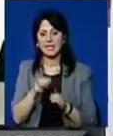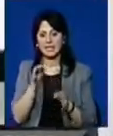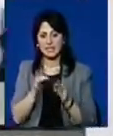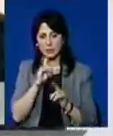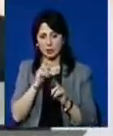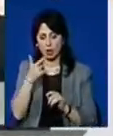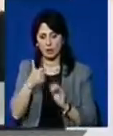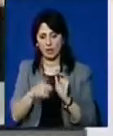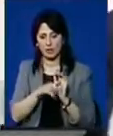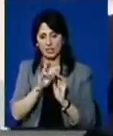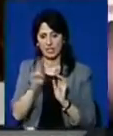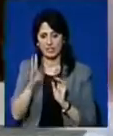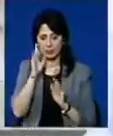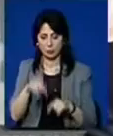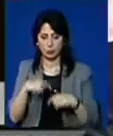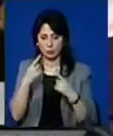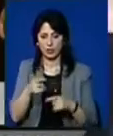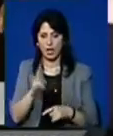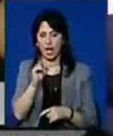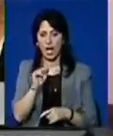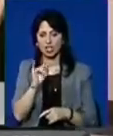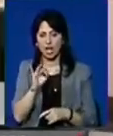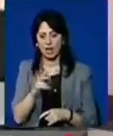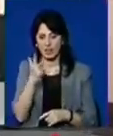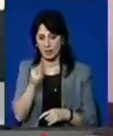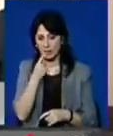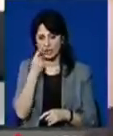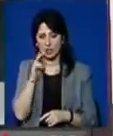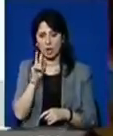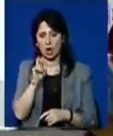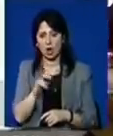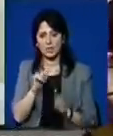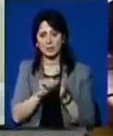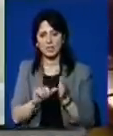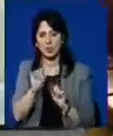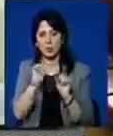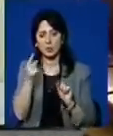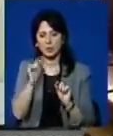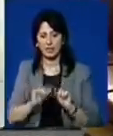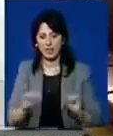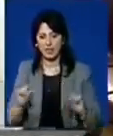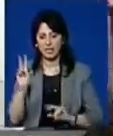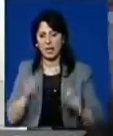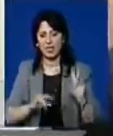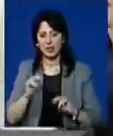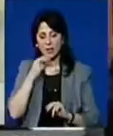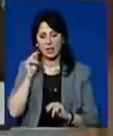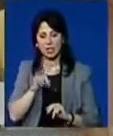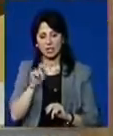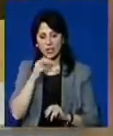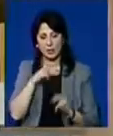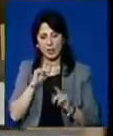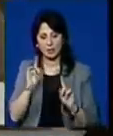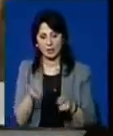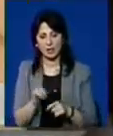სასამართლოს ხდომა 26 ივნისს ჩაინიშნა. თორნიკე კაჭარავა სამი დღის წინ 263 მუხლის პირველი ნაწილით გათვალისწინებული დანაშაულის